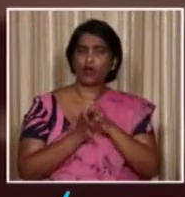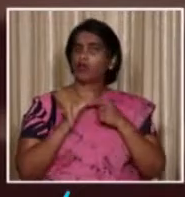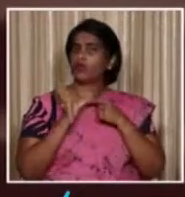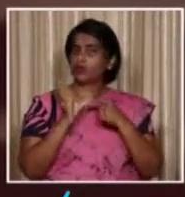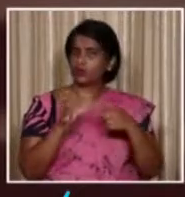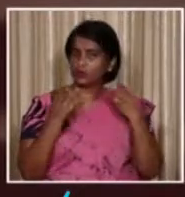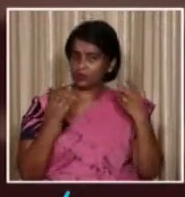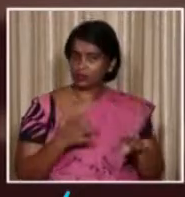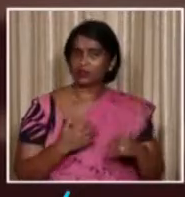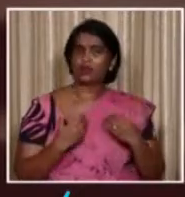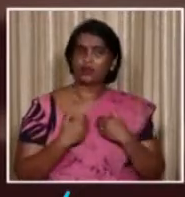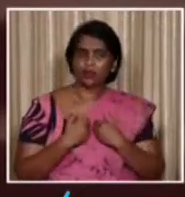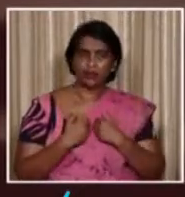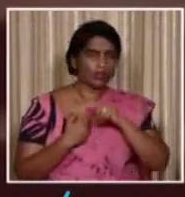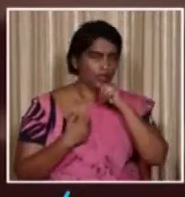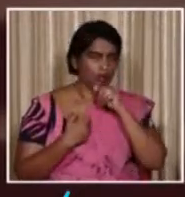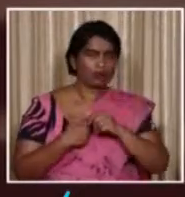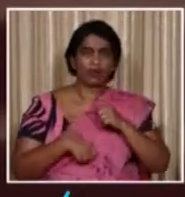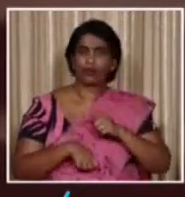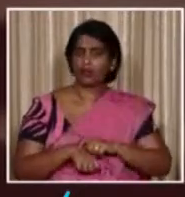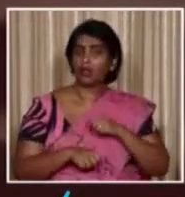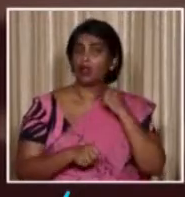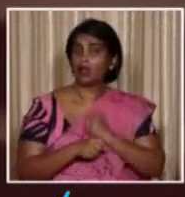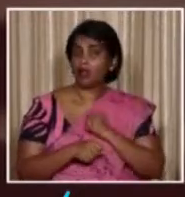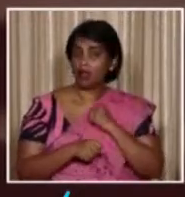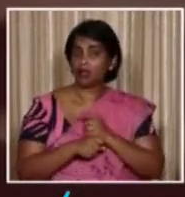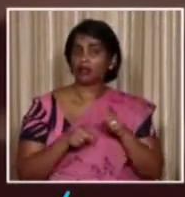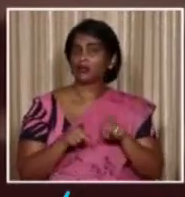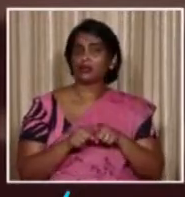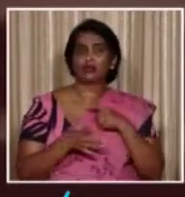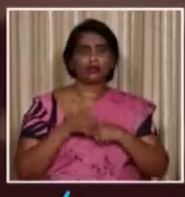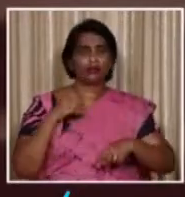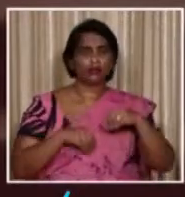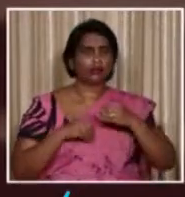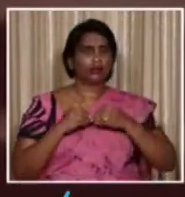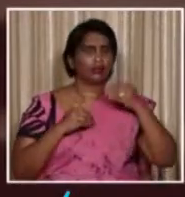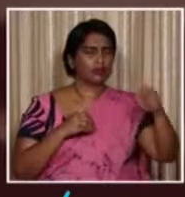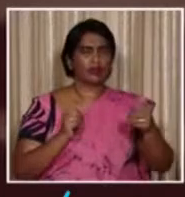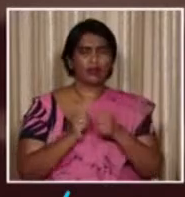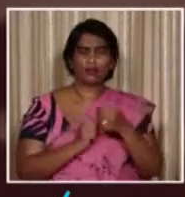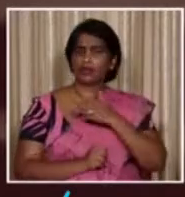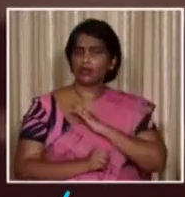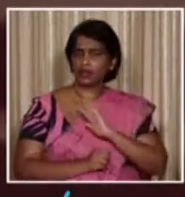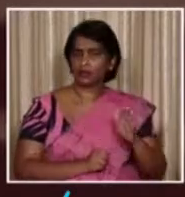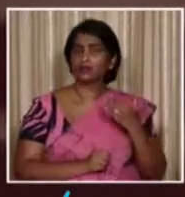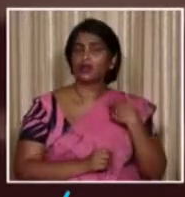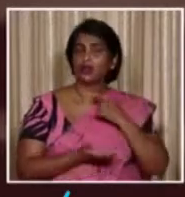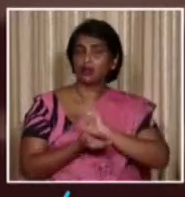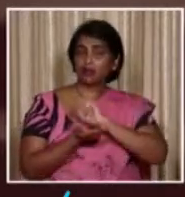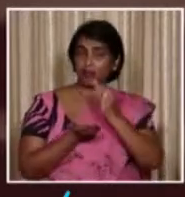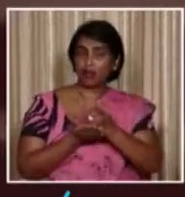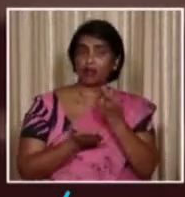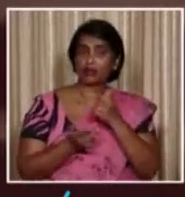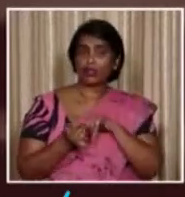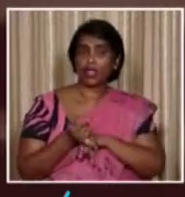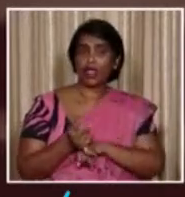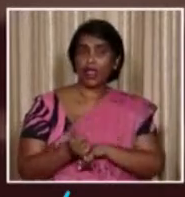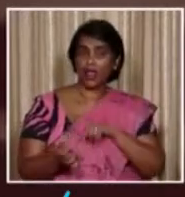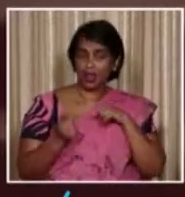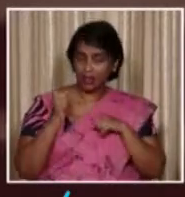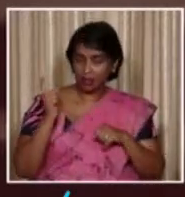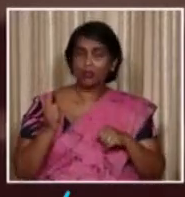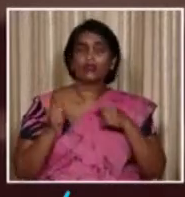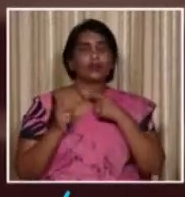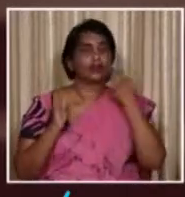දුන්නා. අපි කිසිම අවස්ථාවක ආණ්ඩුවක් හැටියට මේ මැතිවරණේ කල් දාන්න කටයුතු කරලා නැහැ. භාණ්ඩාගාරයේ ලේකම්ගෙන්